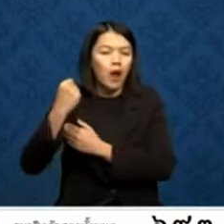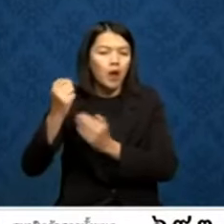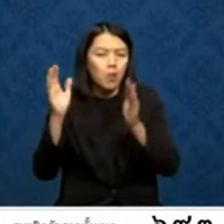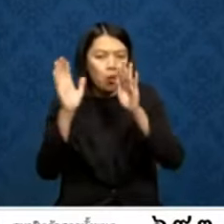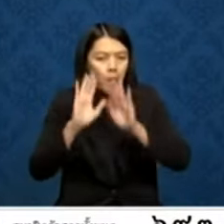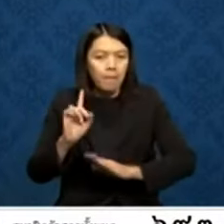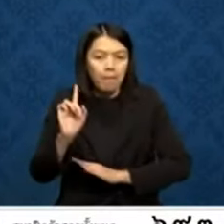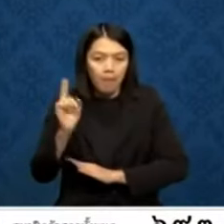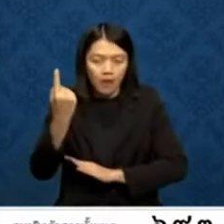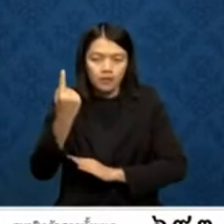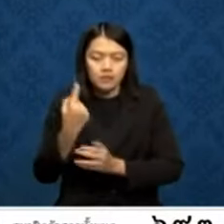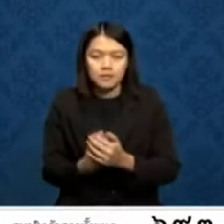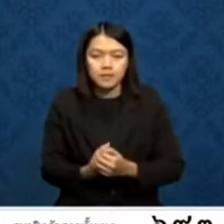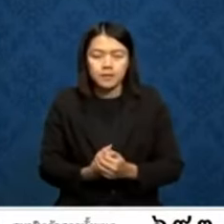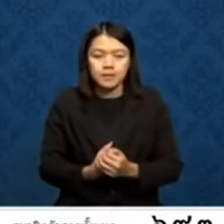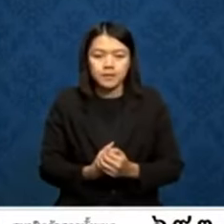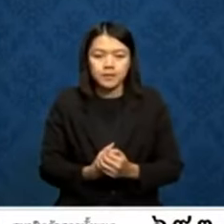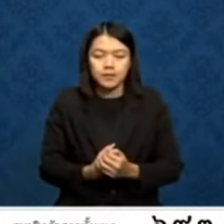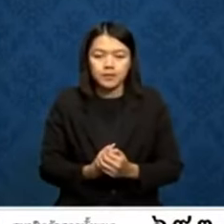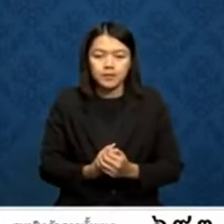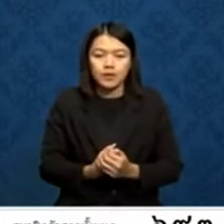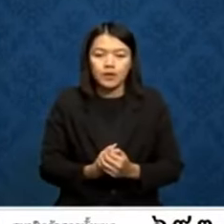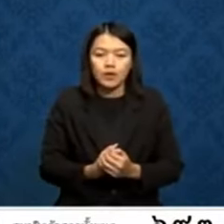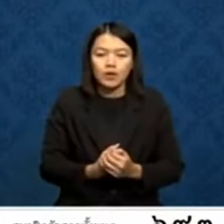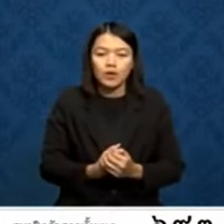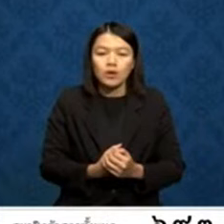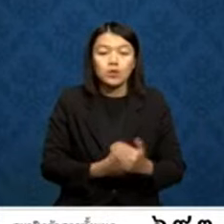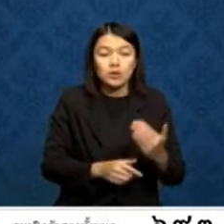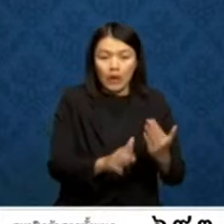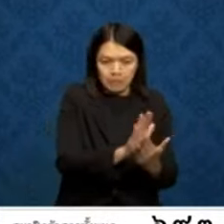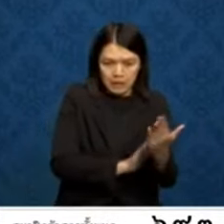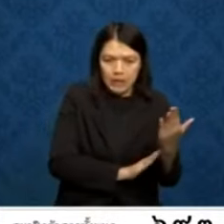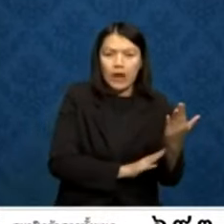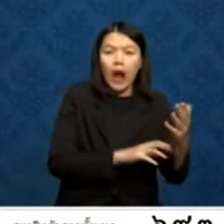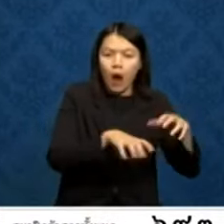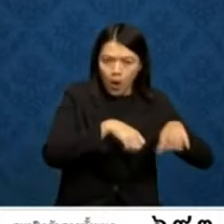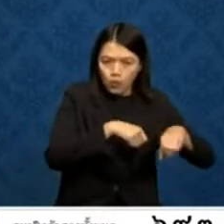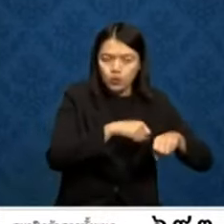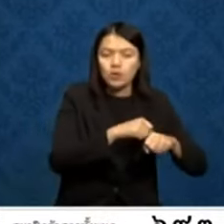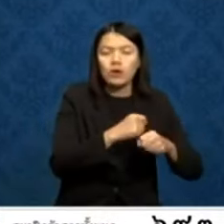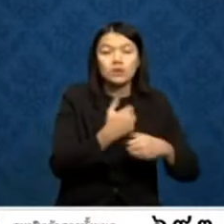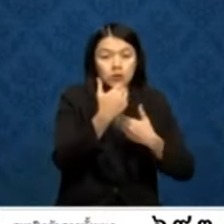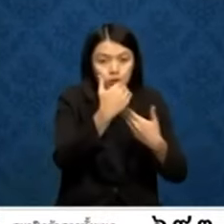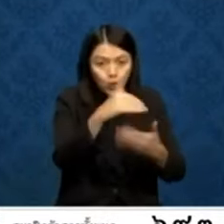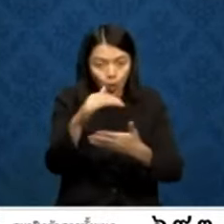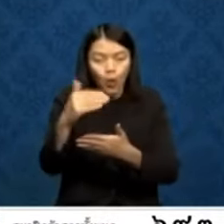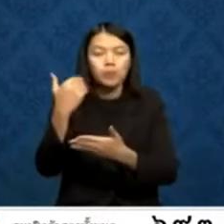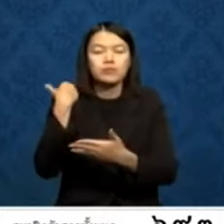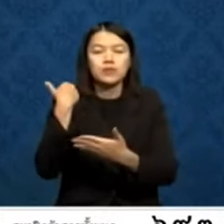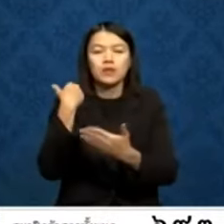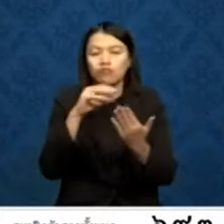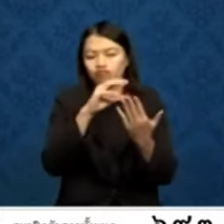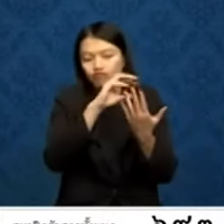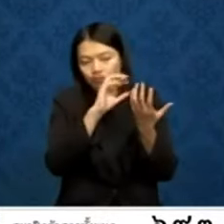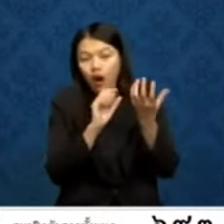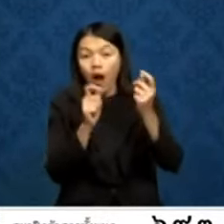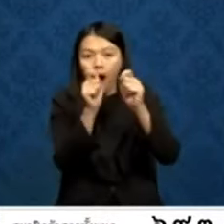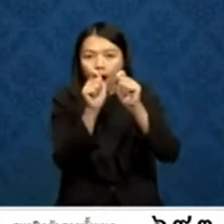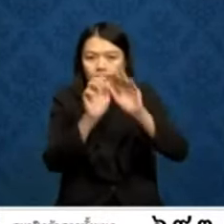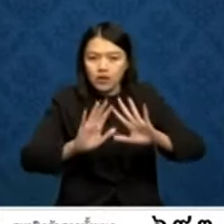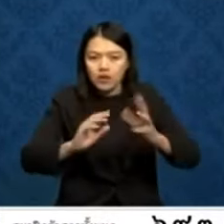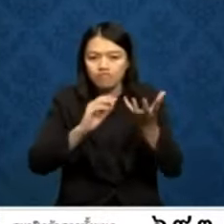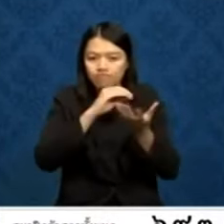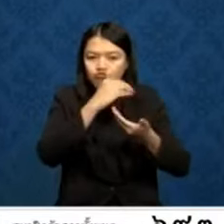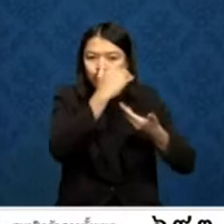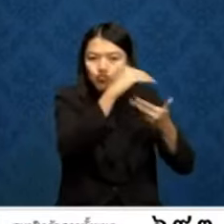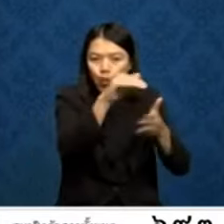ใหม่สำหรับทั้งการบริโภคภายในประเทศและการส่งออกพลังงานสู่ภูมิภาคอาเซียน